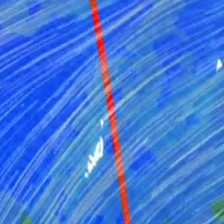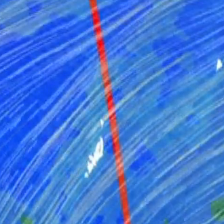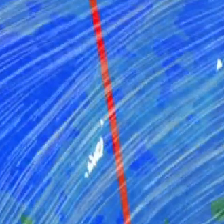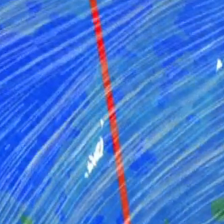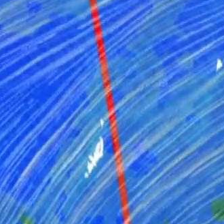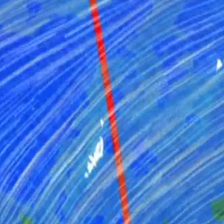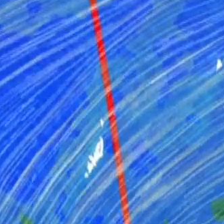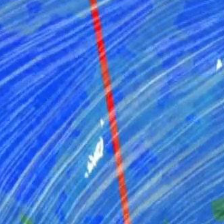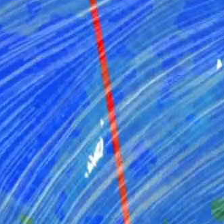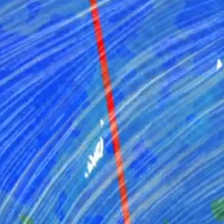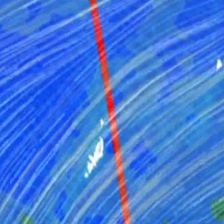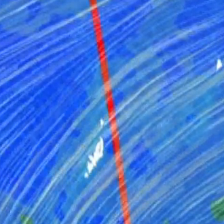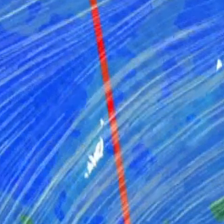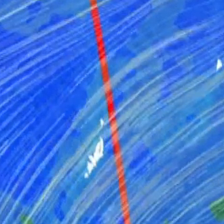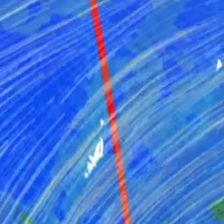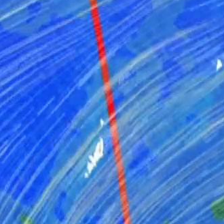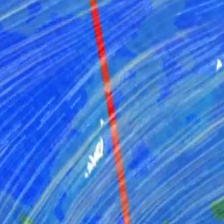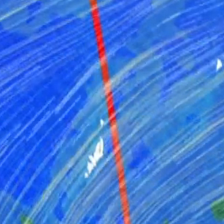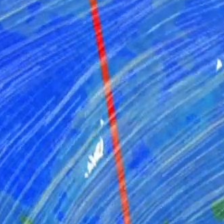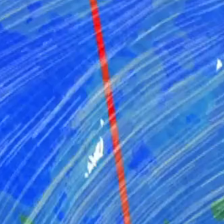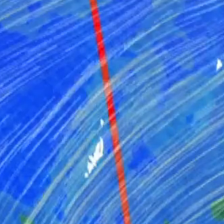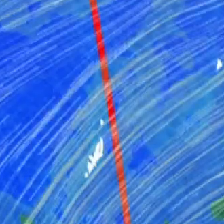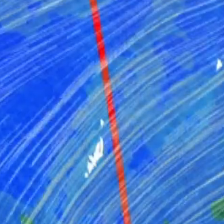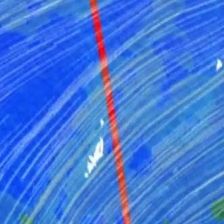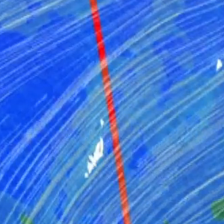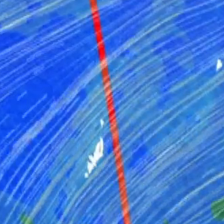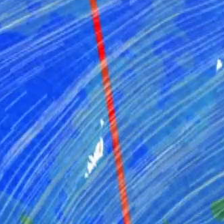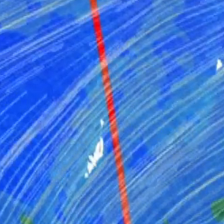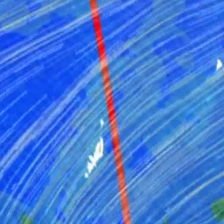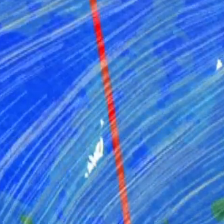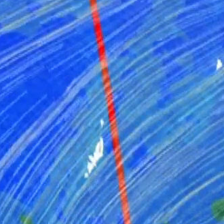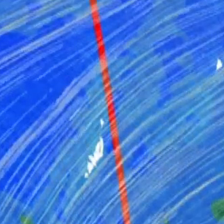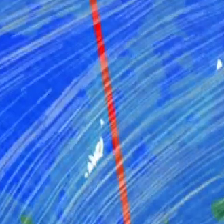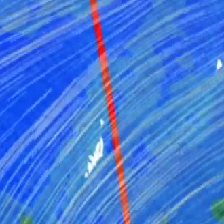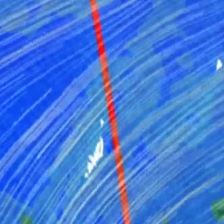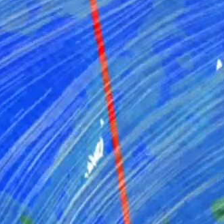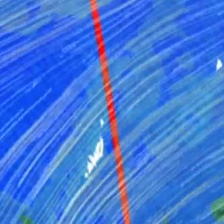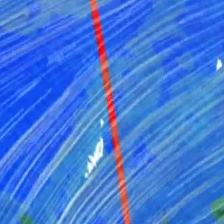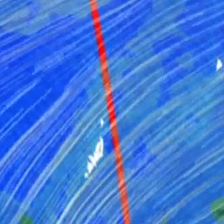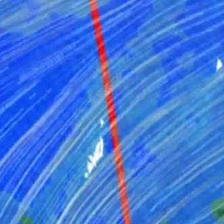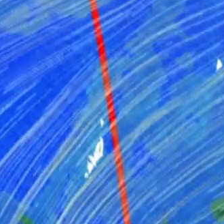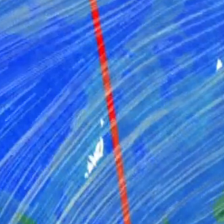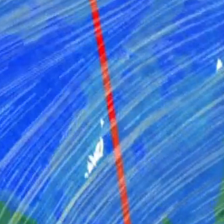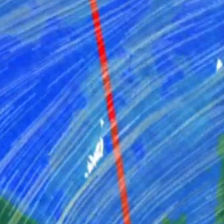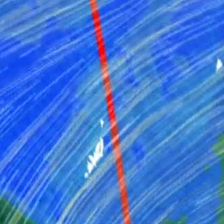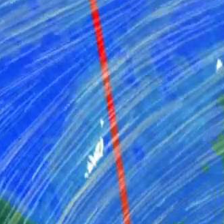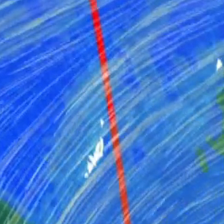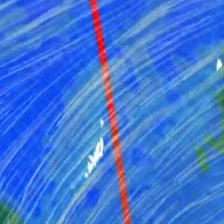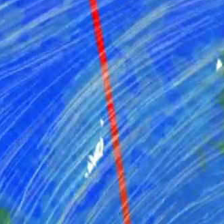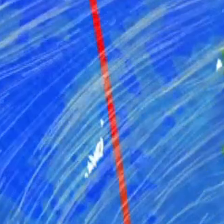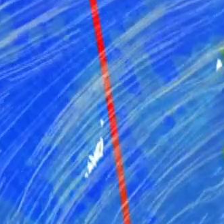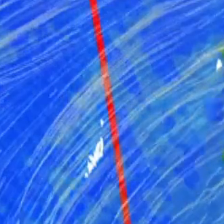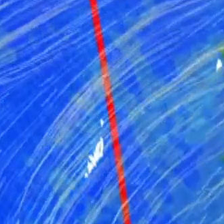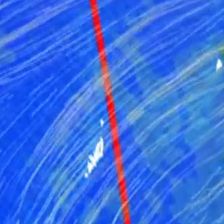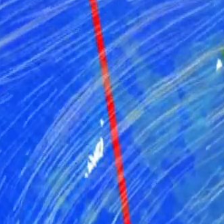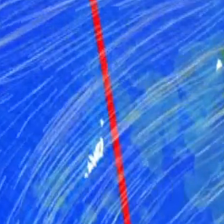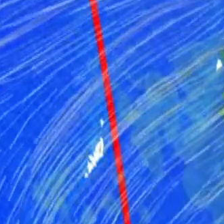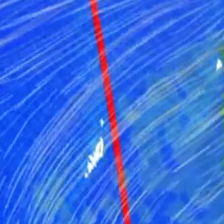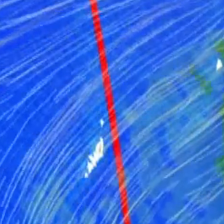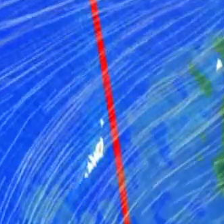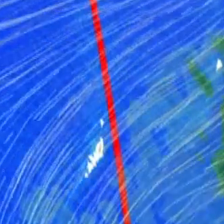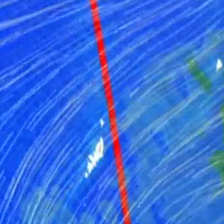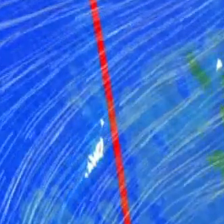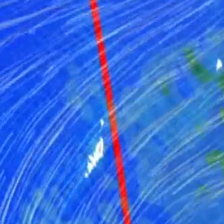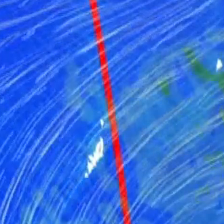Visayas at Mindanao, kaya kapamilya manatiling handa sa banta ng mga pagbaha at landslides. Biyernes ng hapon, inaasang nakalabas na